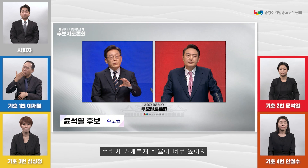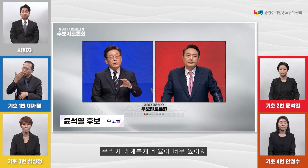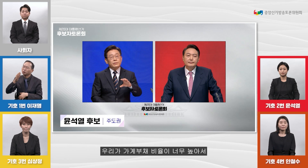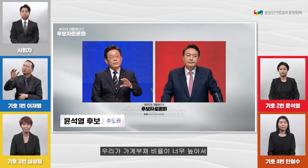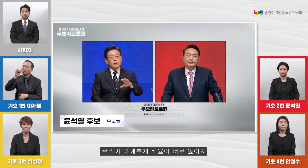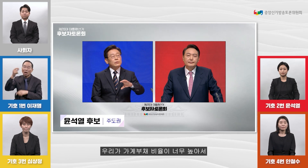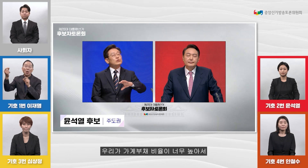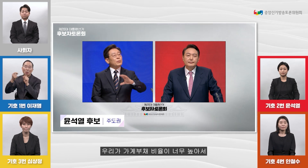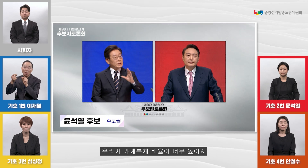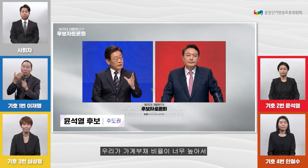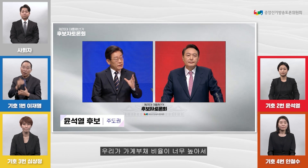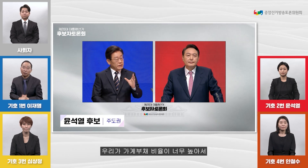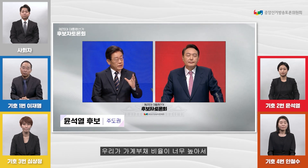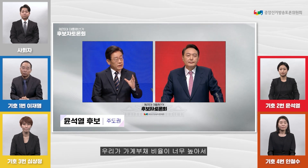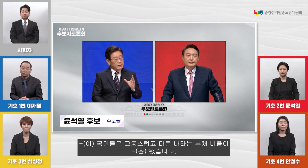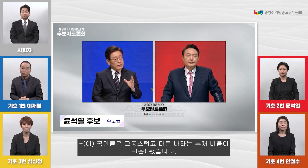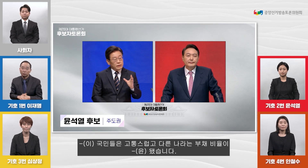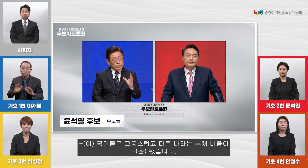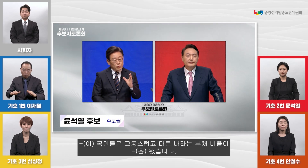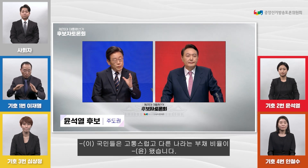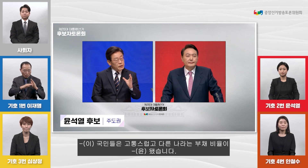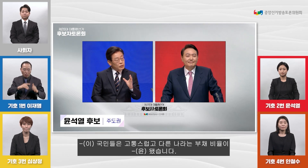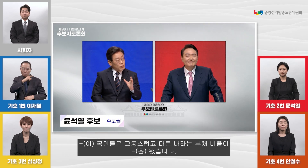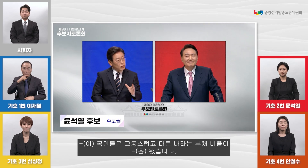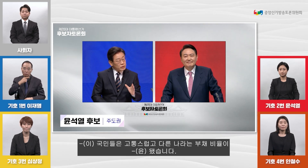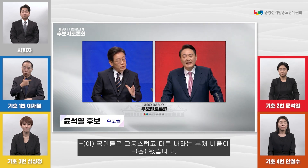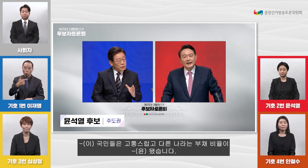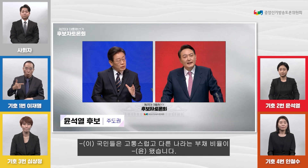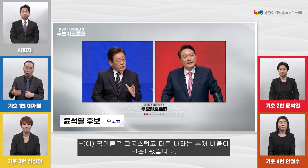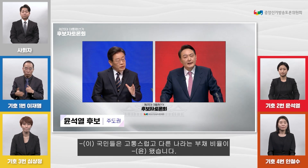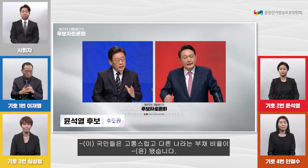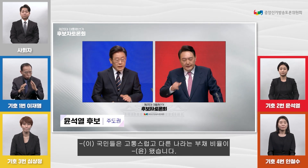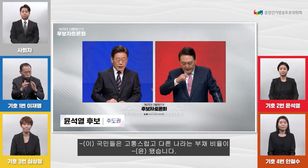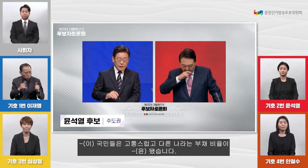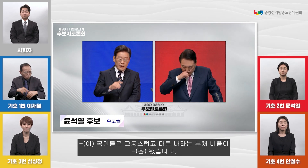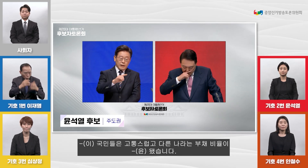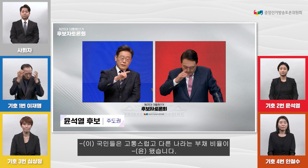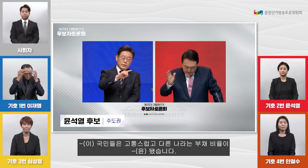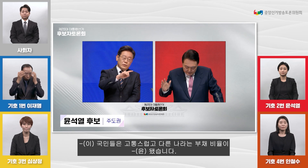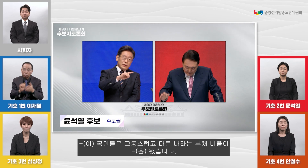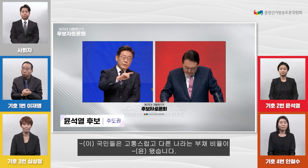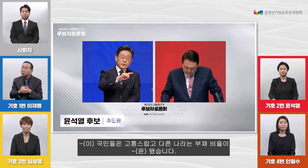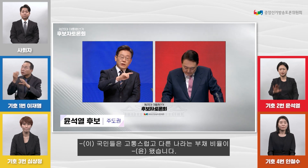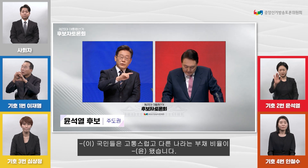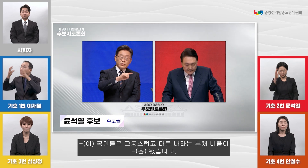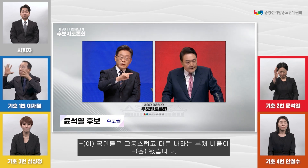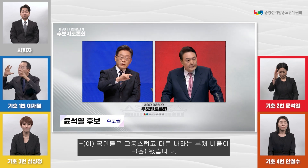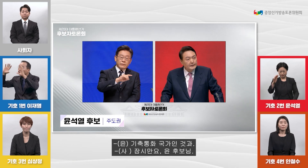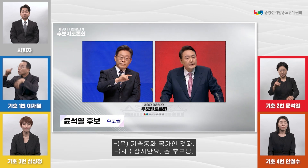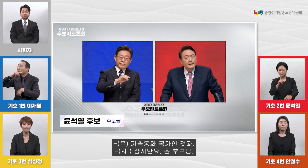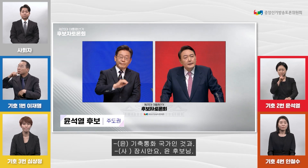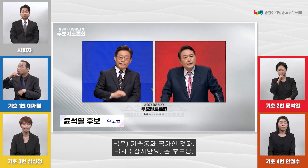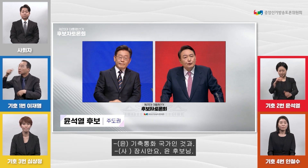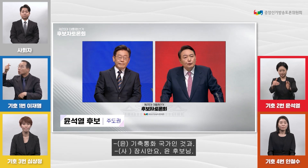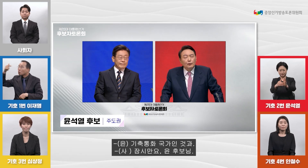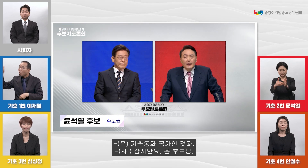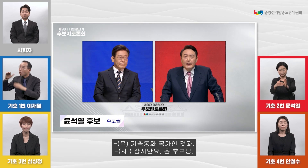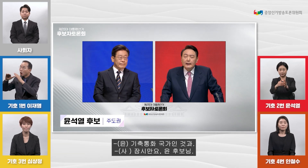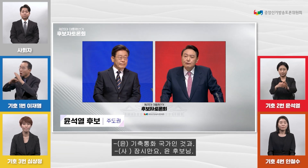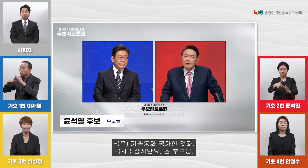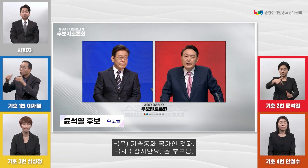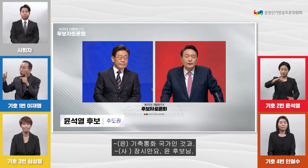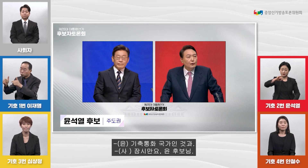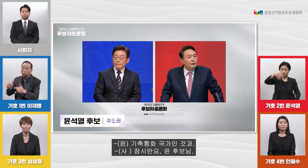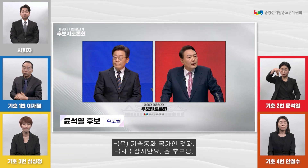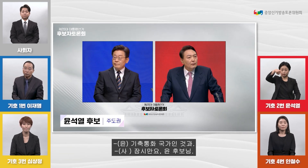가계부채 비율이 너무 높아서 국민들은 고통스럽고 다른 나라는 국가 부채 비율이